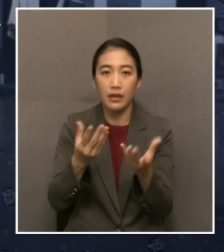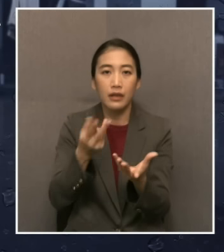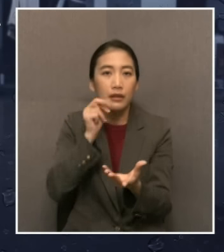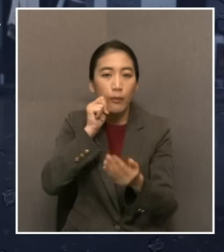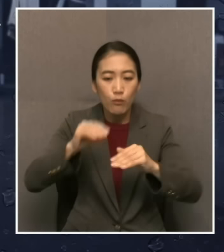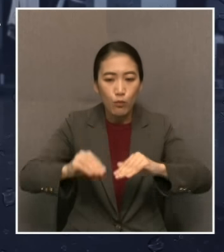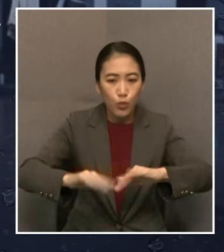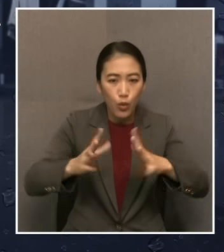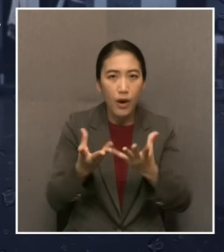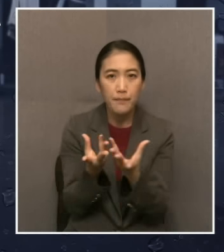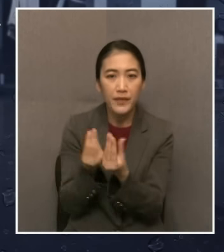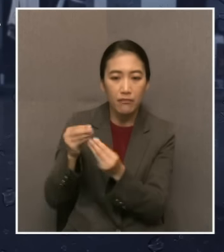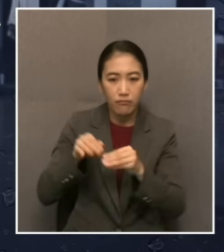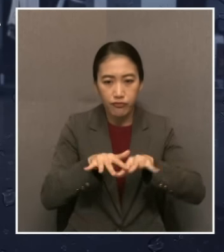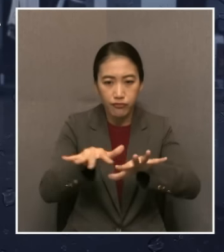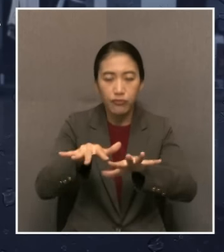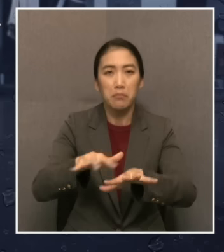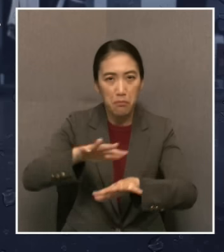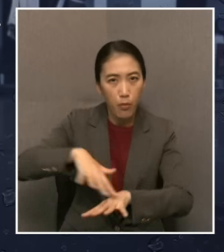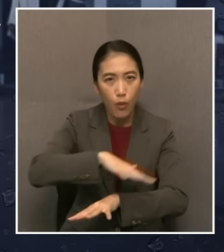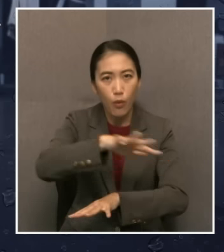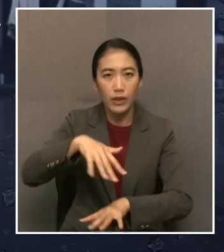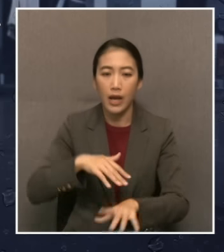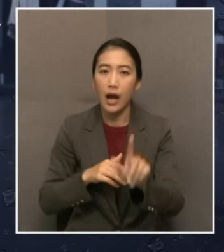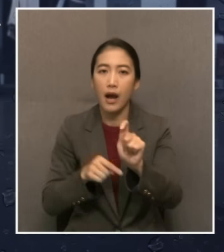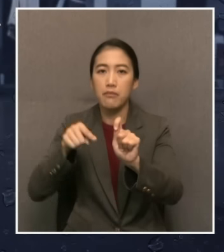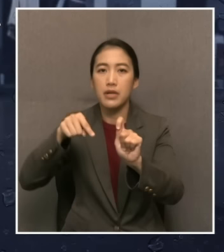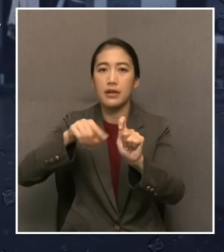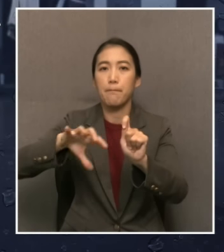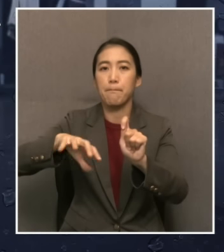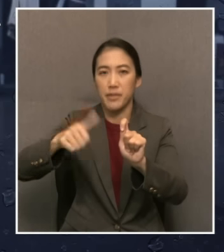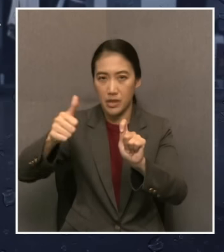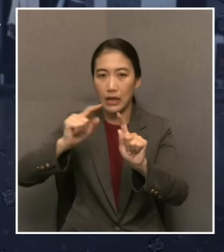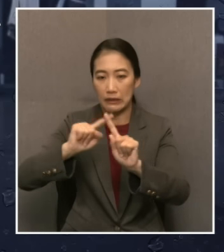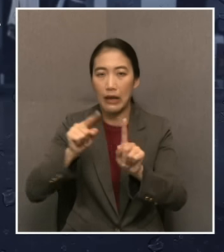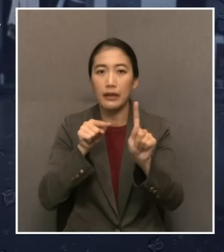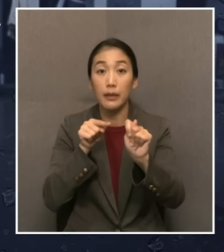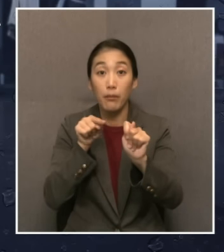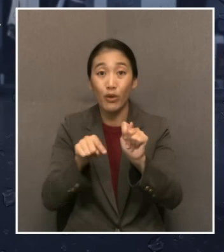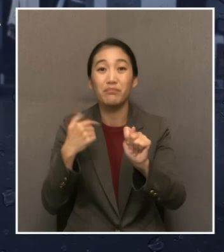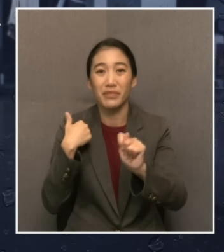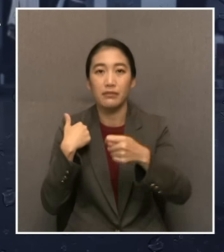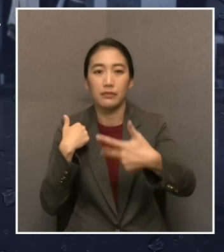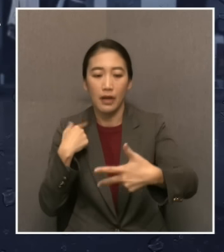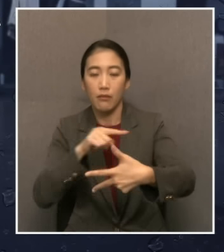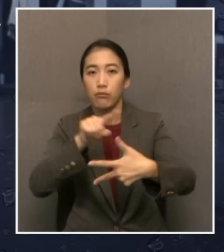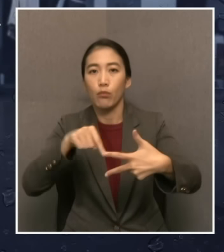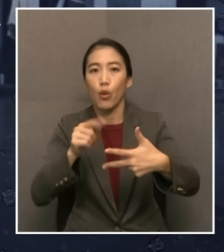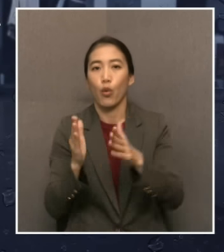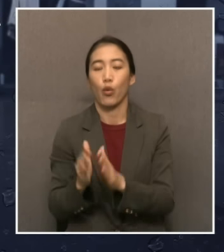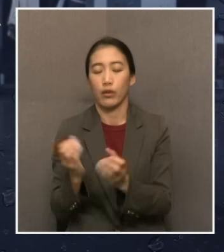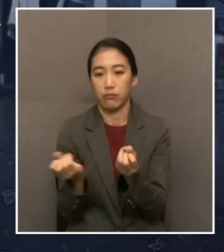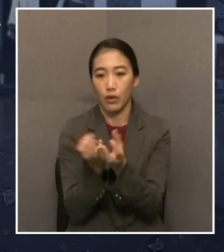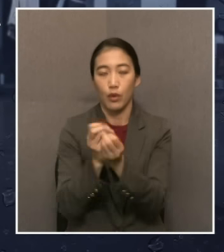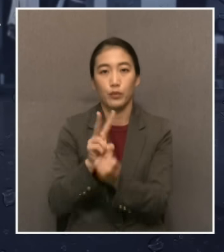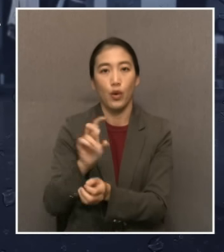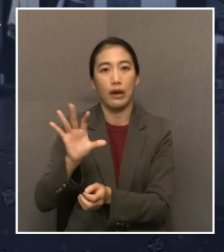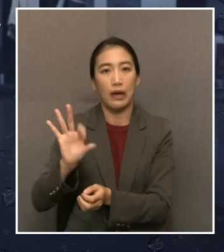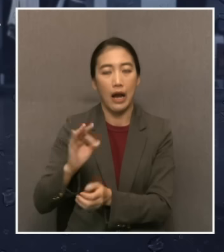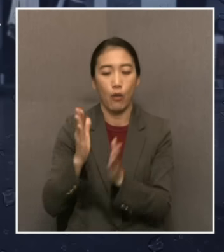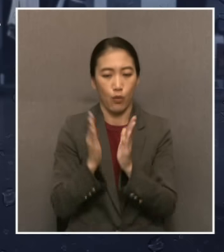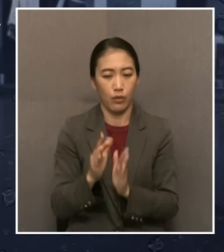พื้นที่อำเภอเมืองรวม 3ตำบลประชาชนได้รับผลกระทบ 209ครัวเรือนรายงานผู้เสียชีวิต 10ราย